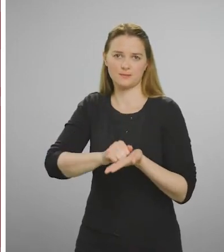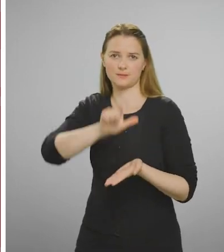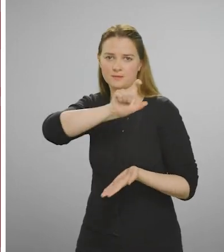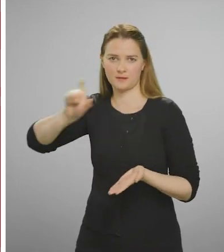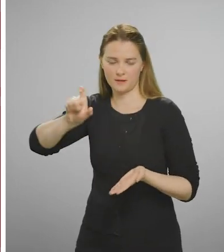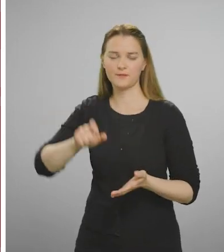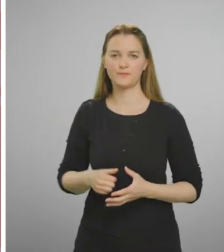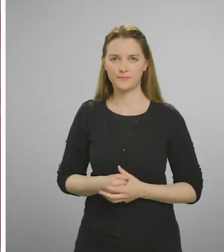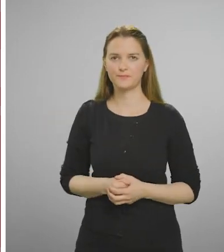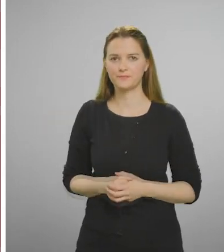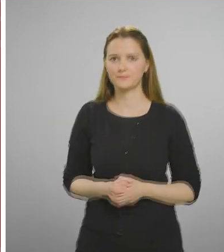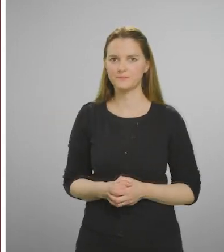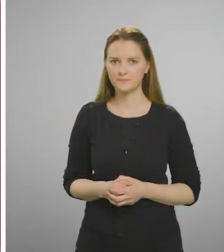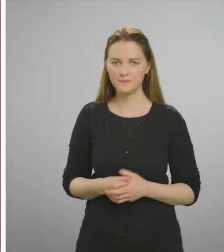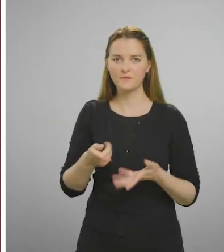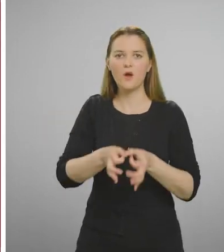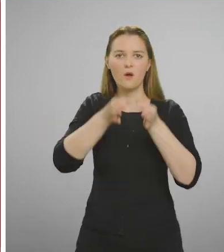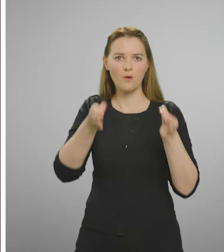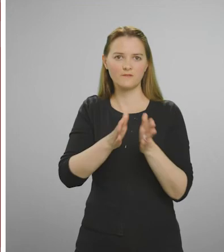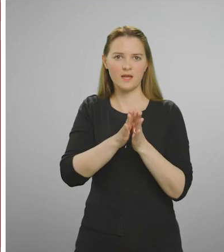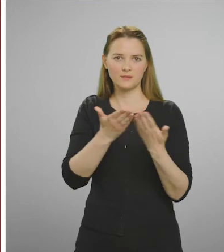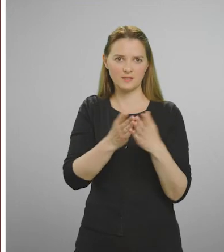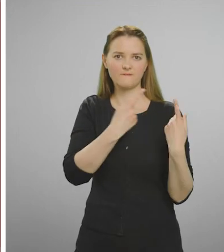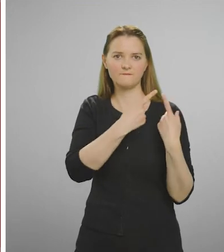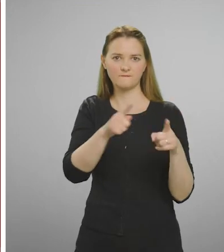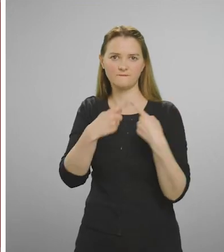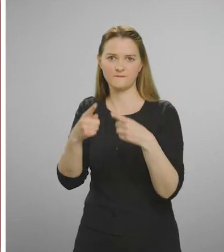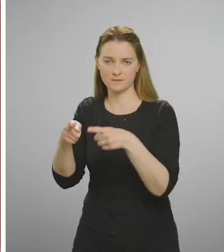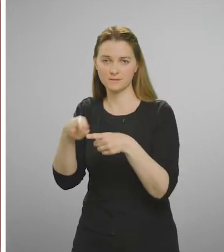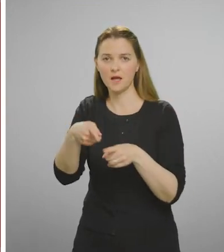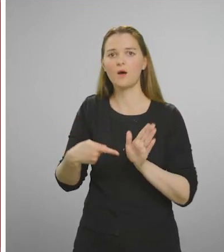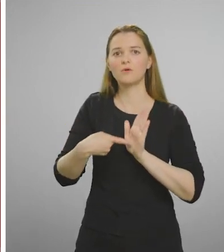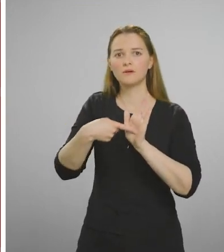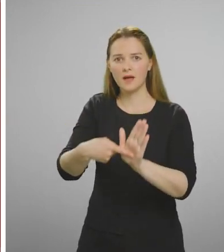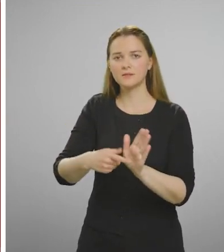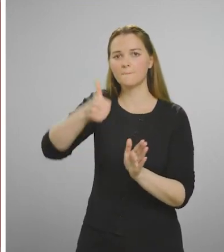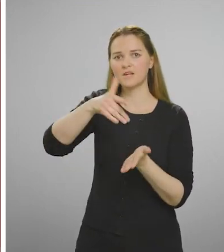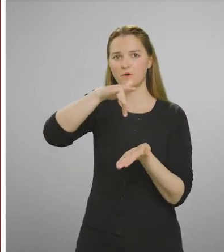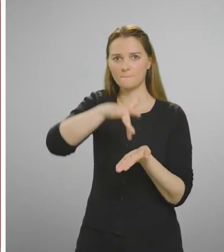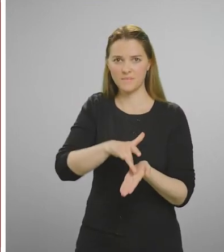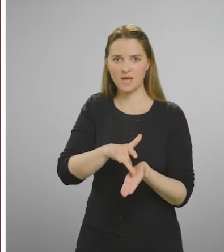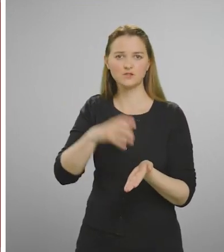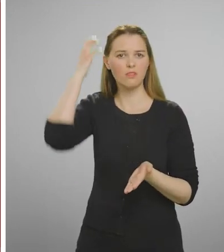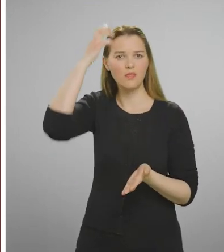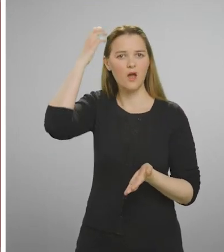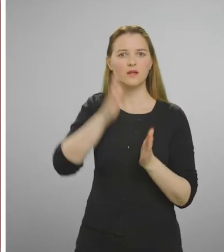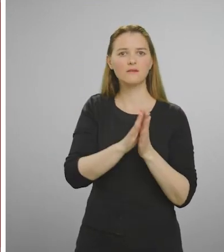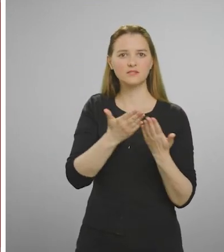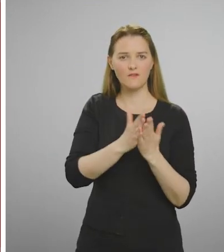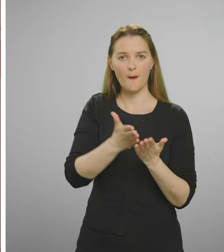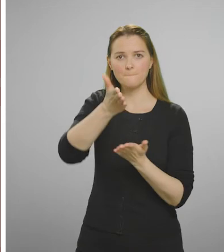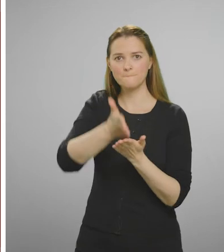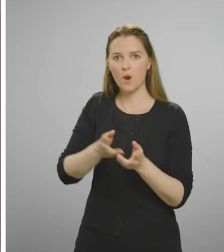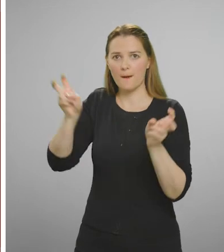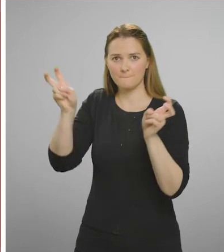nakladnika. Podjela objavljenih naslova po predmetnim skupinama zorno pokazuje kako se najviše objavljivala